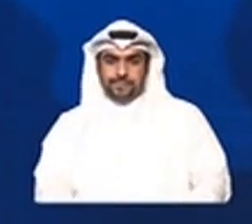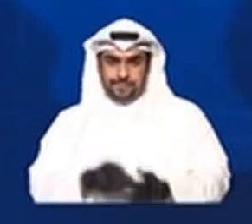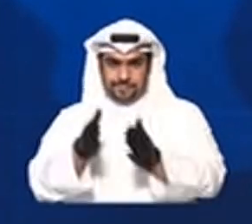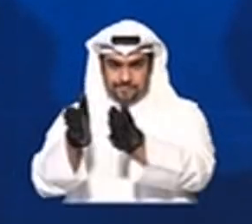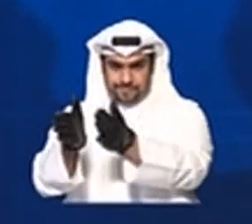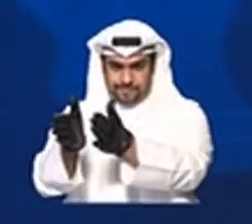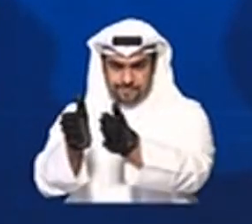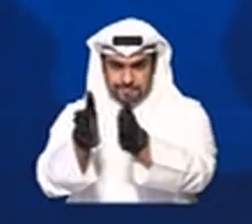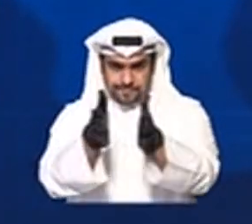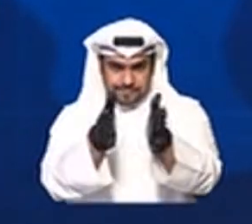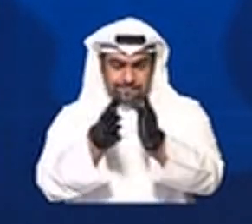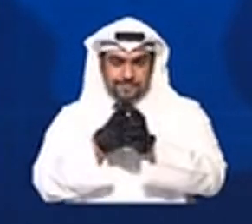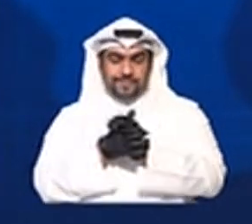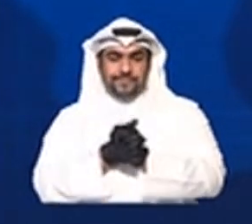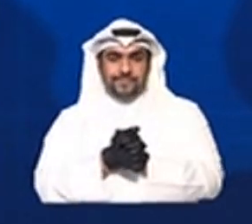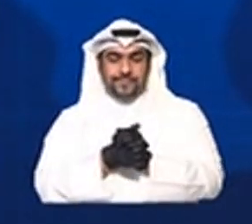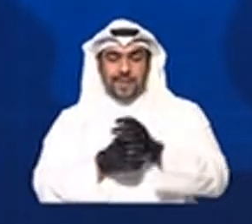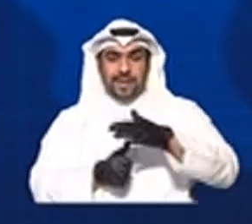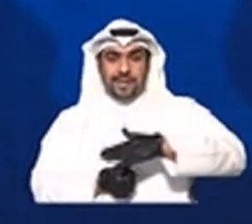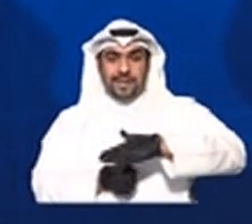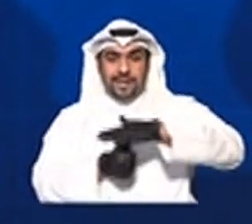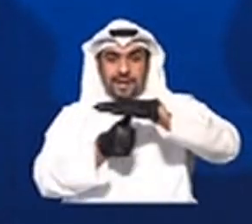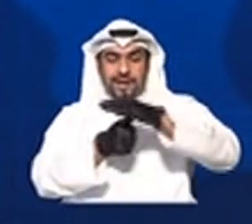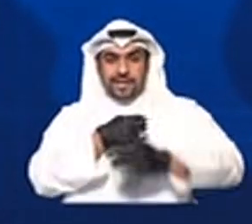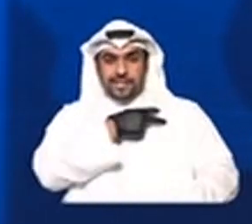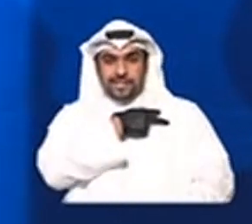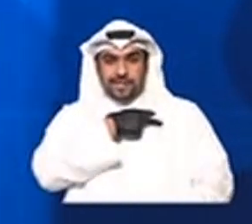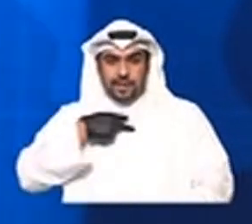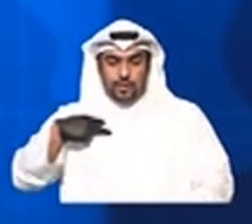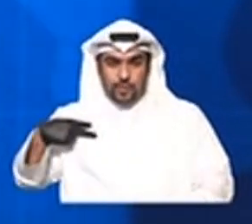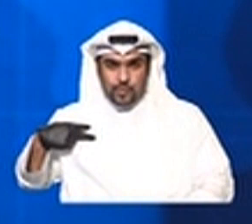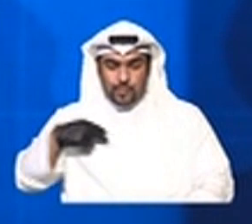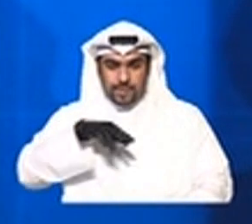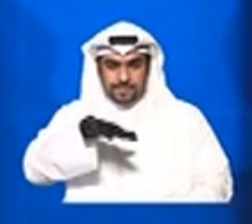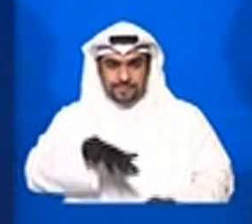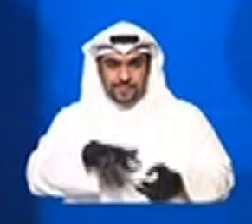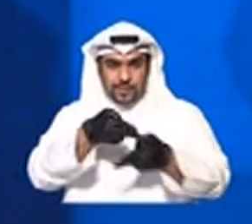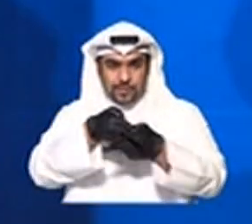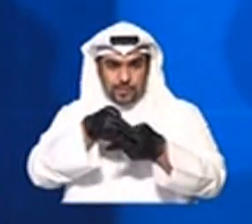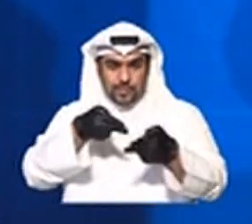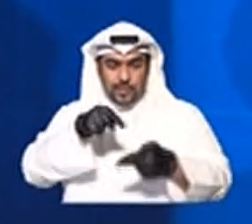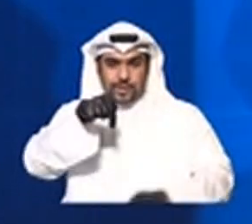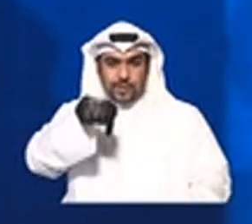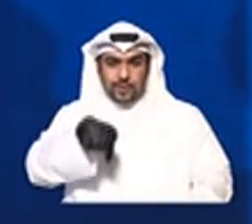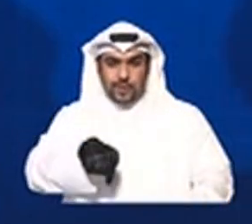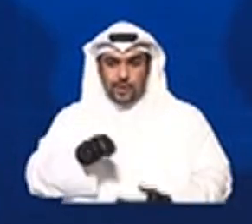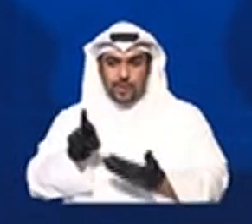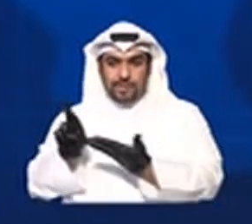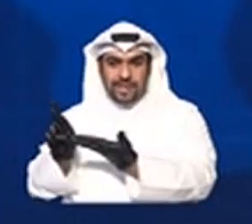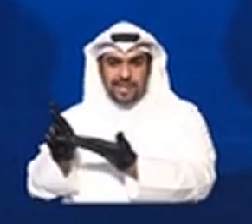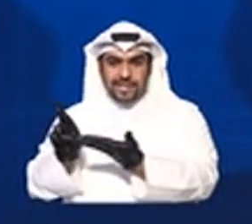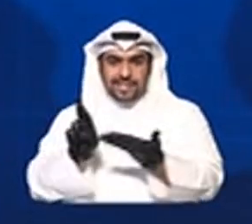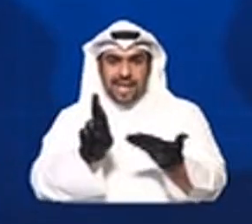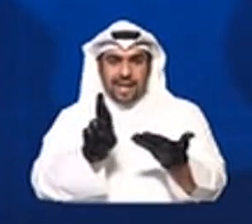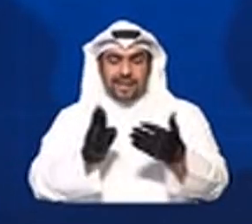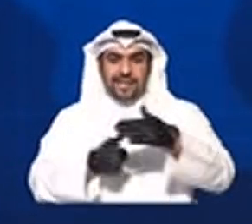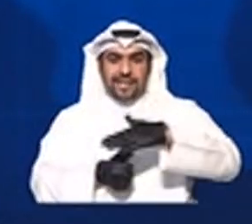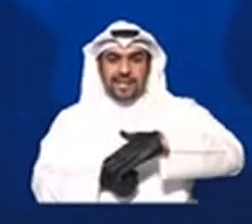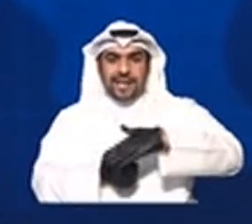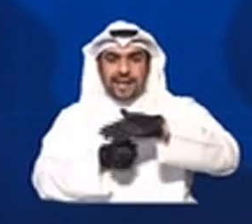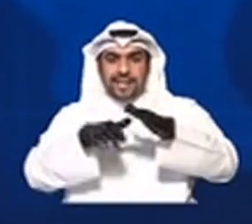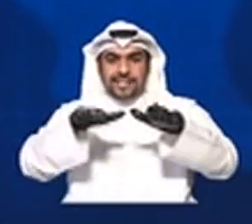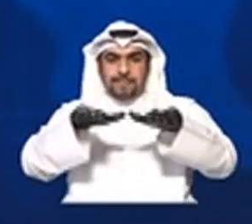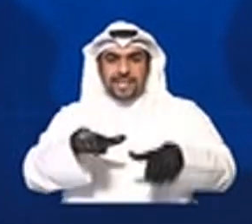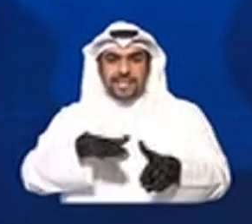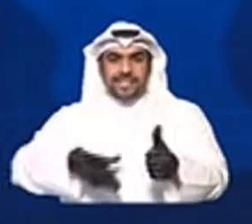قام سمو الشيخ صباح خالد الحمد الصباح رئيس مجلس الوزراء بزيارة اليوم إلى معالي رئيس المجلس الأعلى للقضاء ورئيس